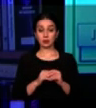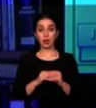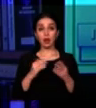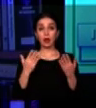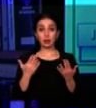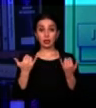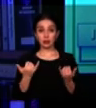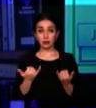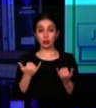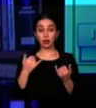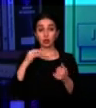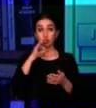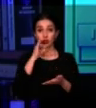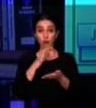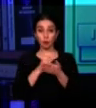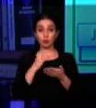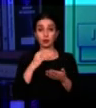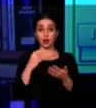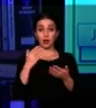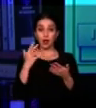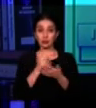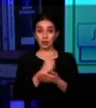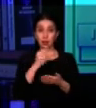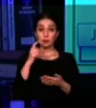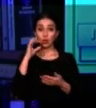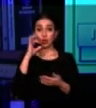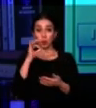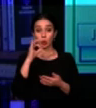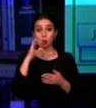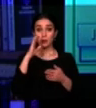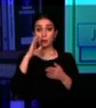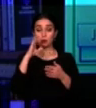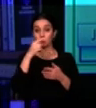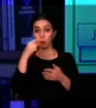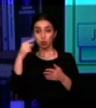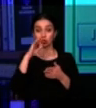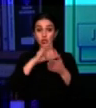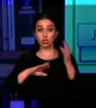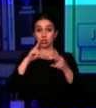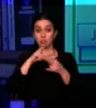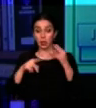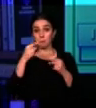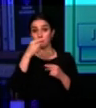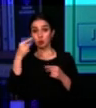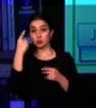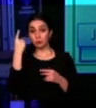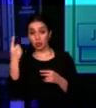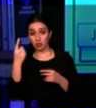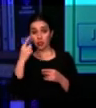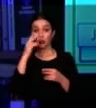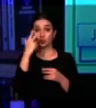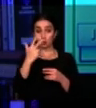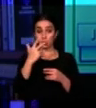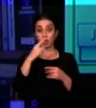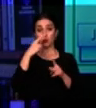Ана енді жауапны анықлаймыз. Яни минус чексіздан минус біргече, ва